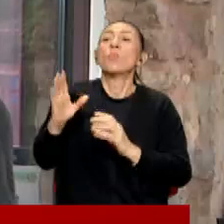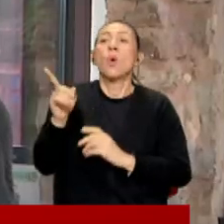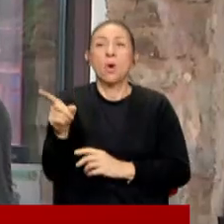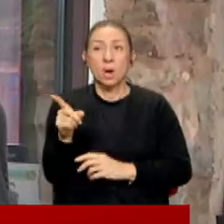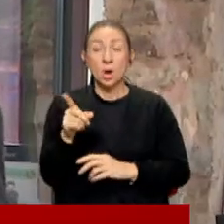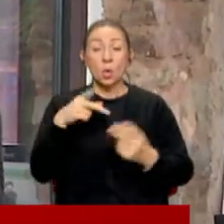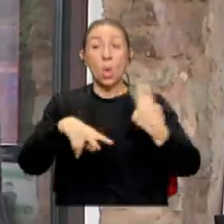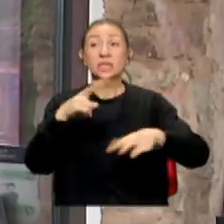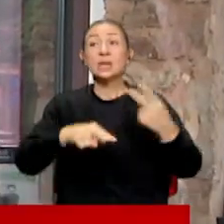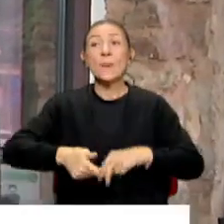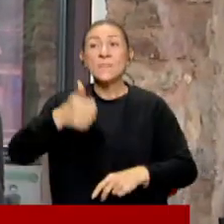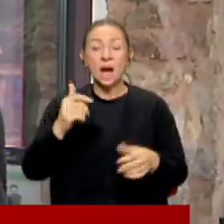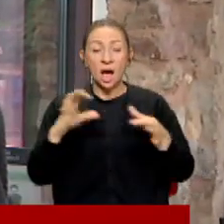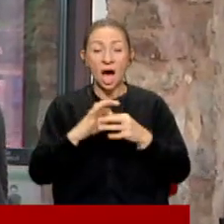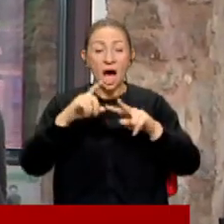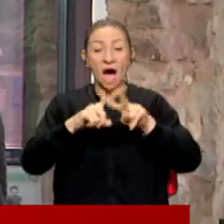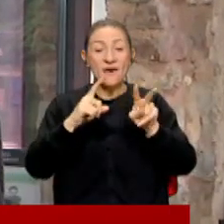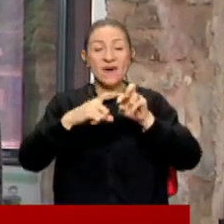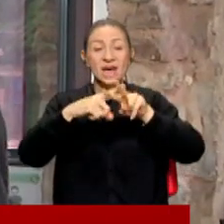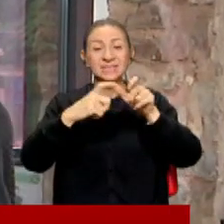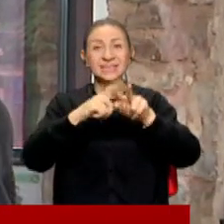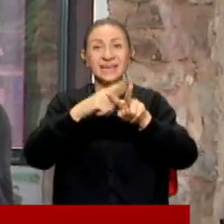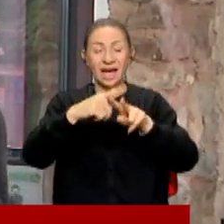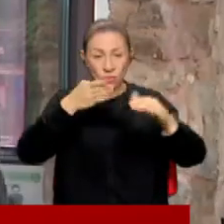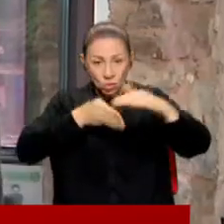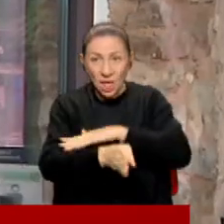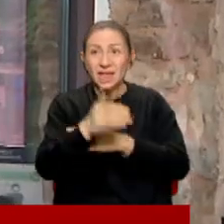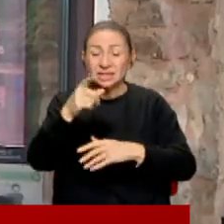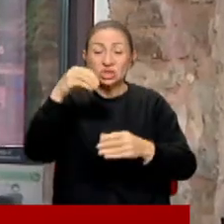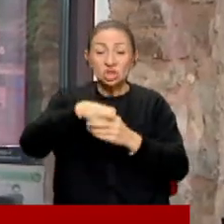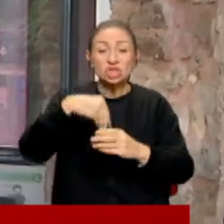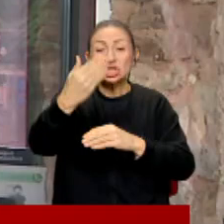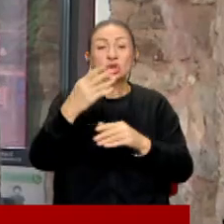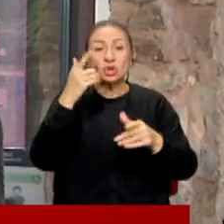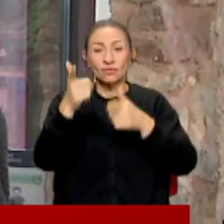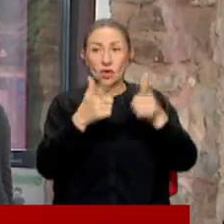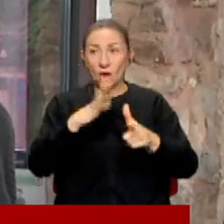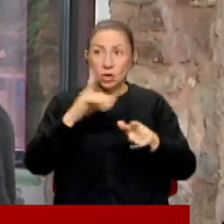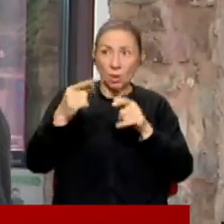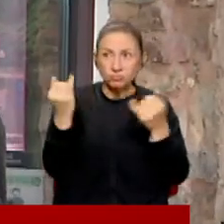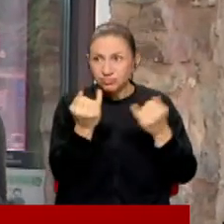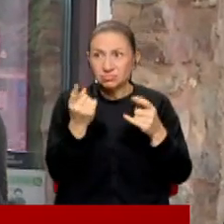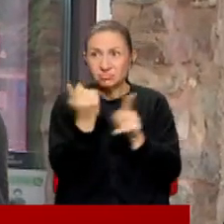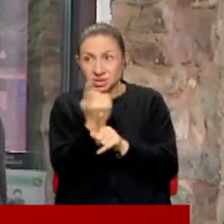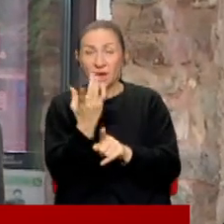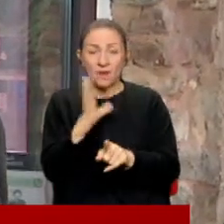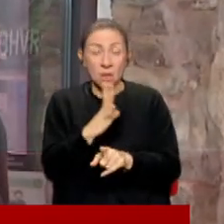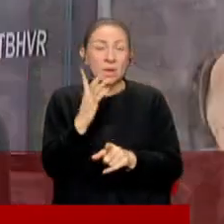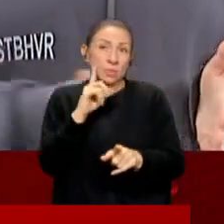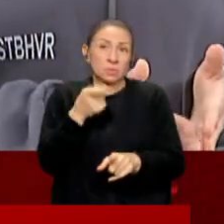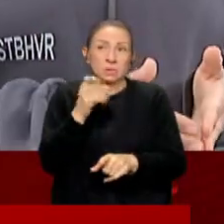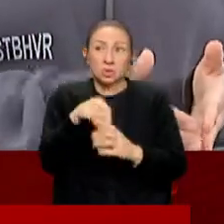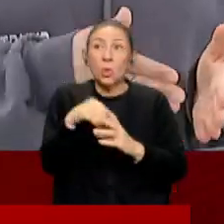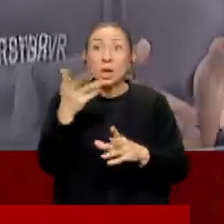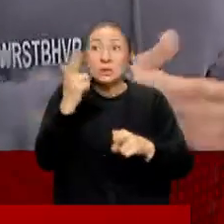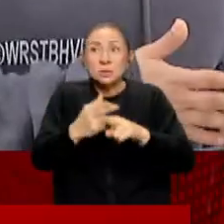paylaşılmadı. Ulaştırma Bakanlığı'na bağlı Avrasya Tünel giriş ve içerideki görüntülerini istedik. Eğer hani orada bir sürtüşme mi oldu vesaire, bunu da tespit edebilmek için.